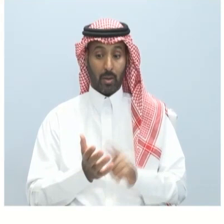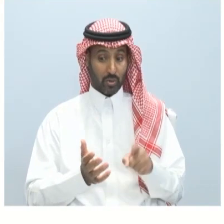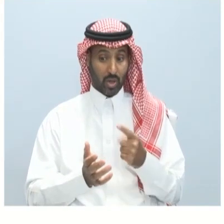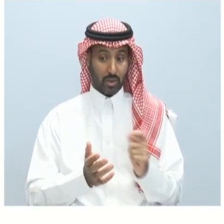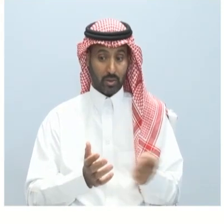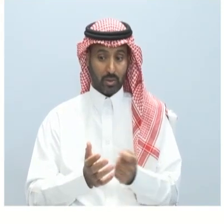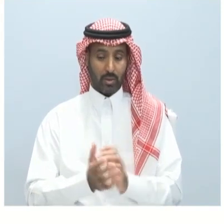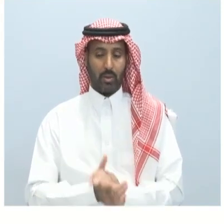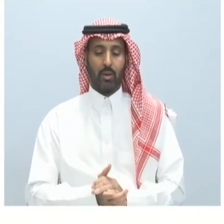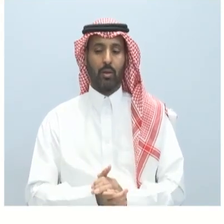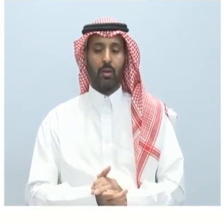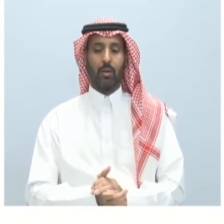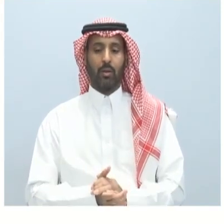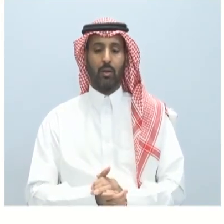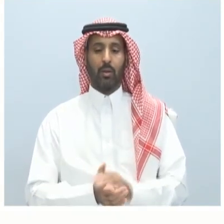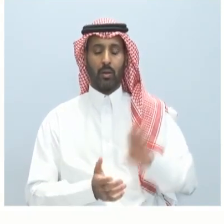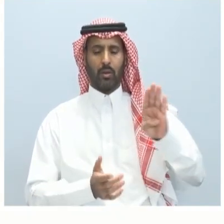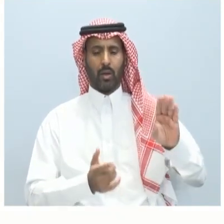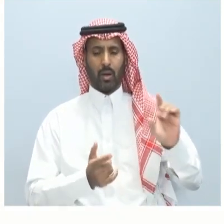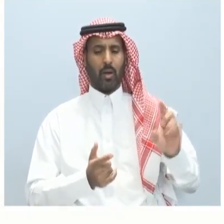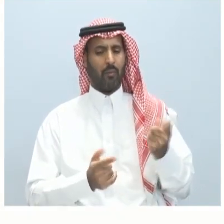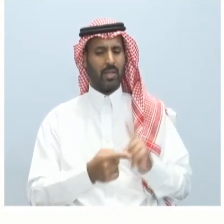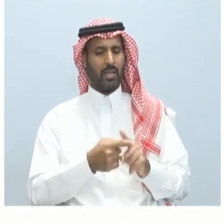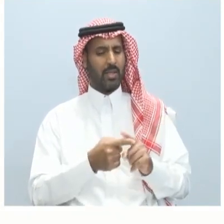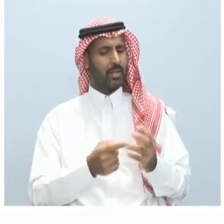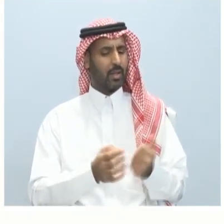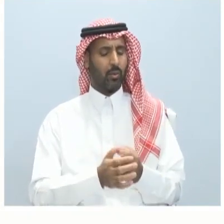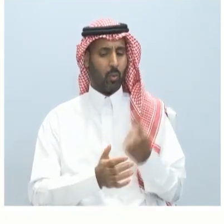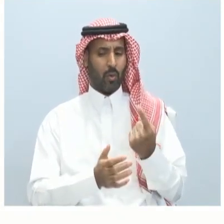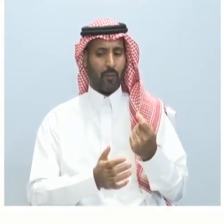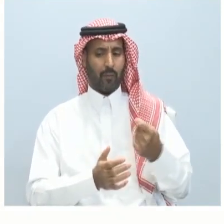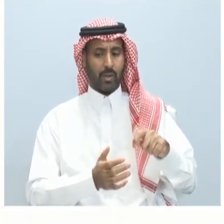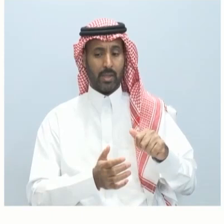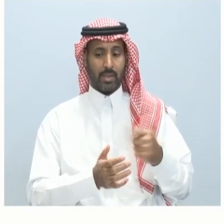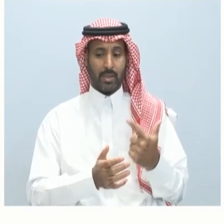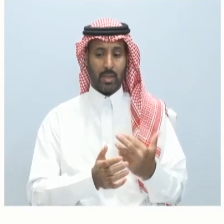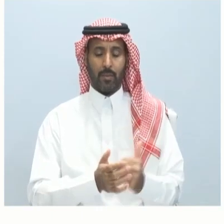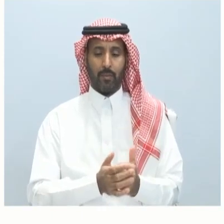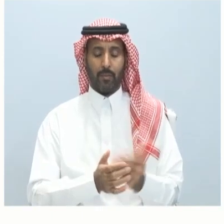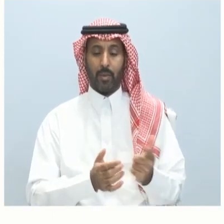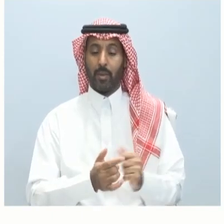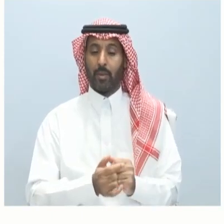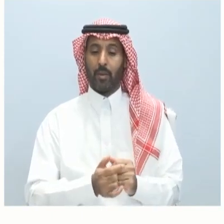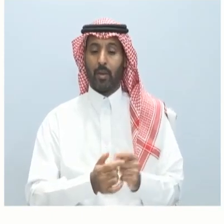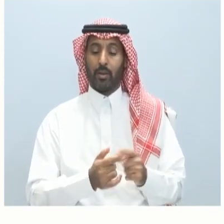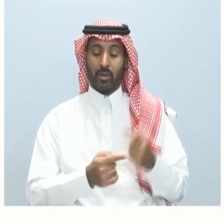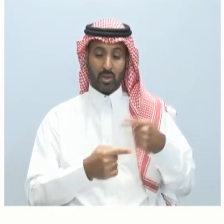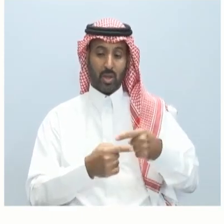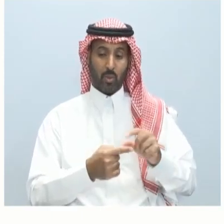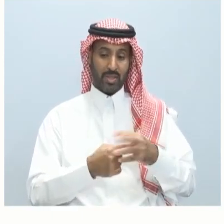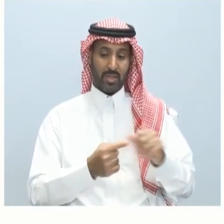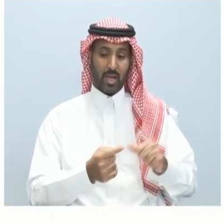صحه الحل لدينا المعادله كما هو ظاهر امامنا كف مضافا اليها 1.7 من تساوي